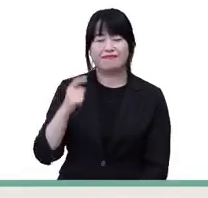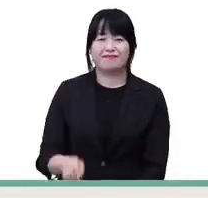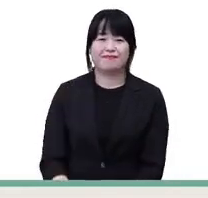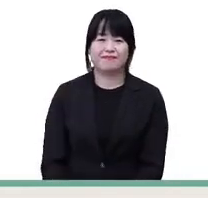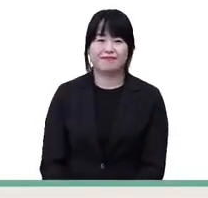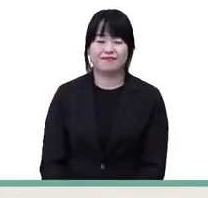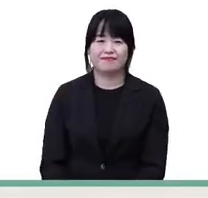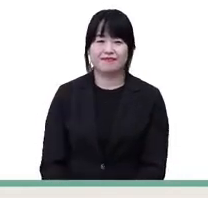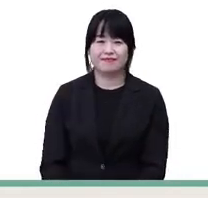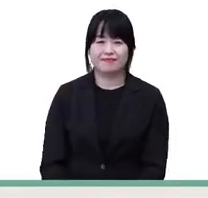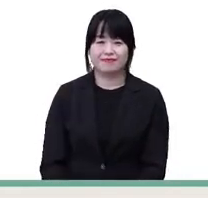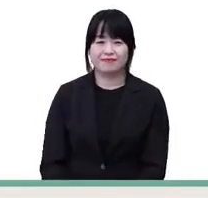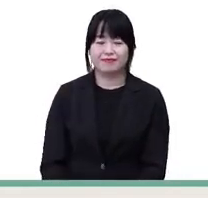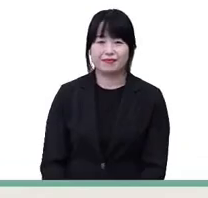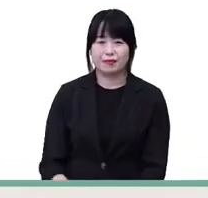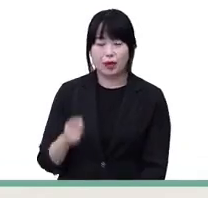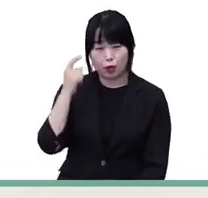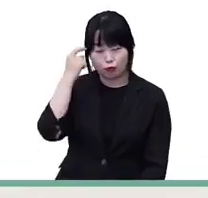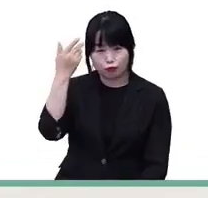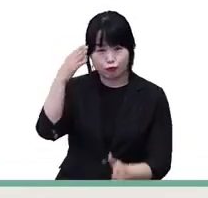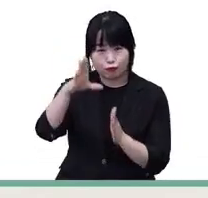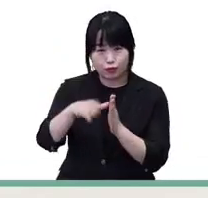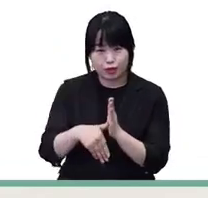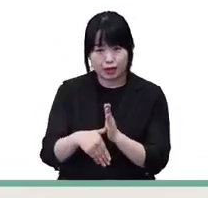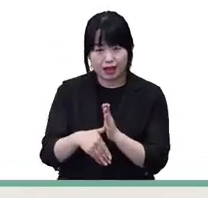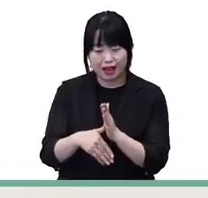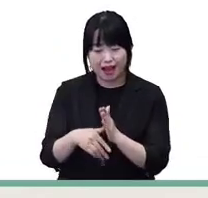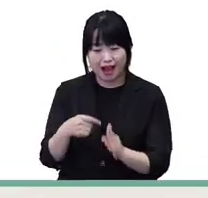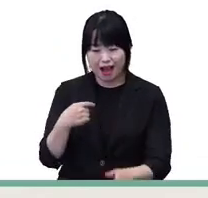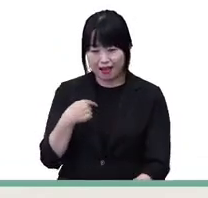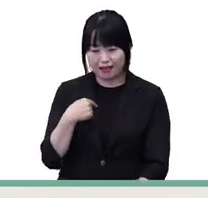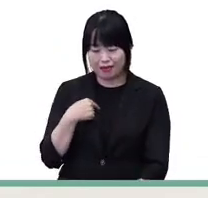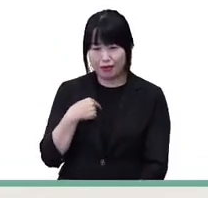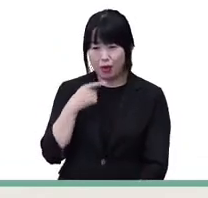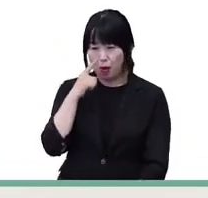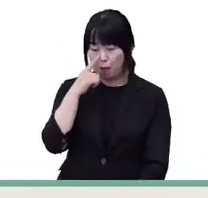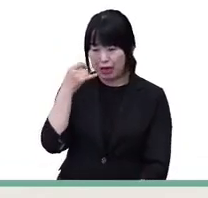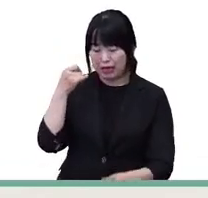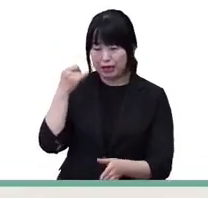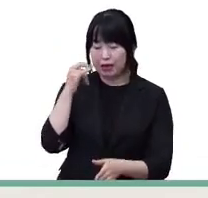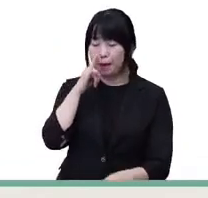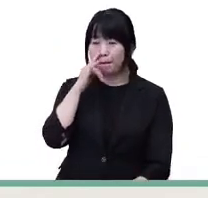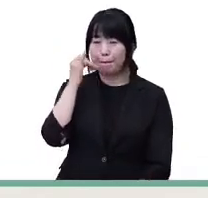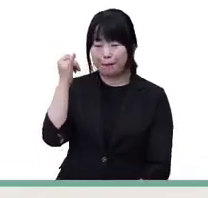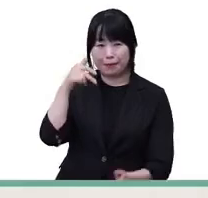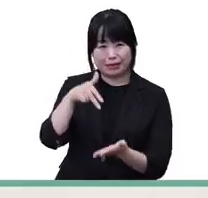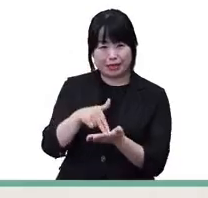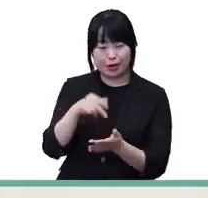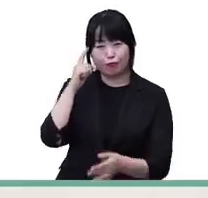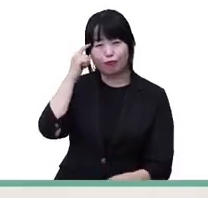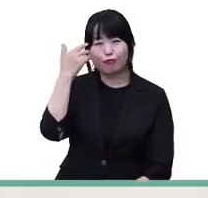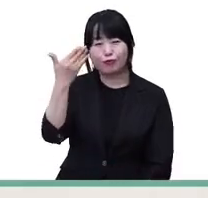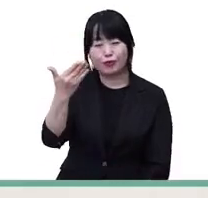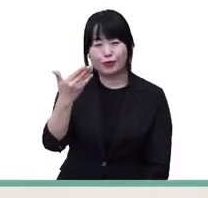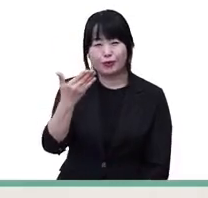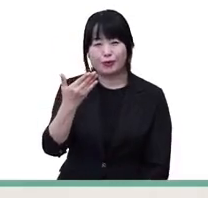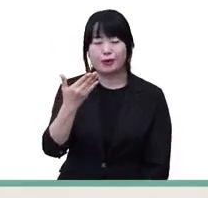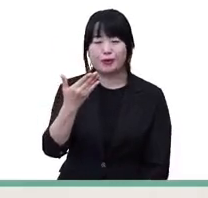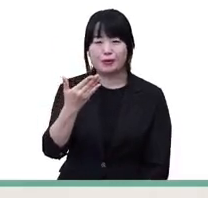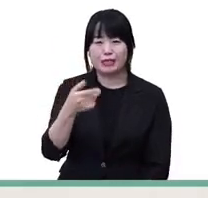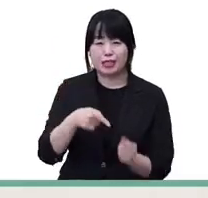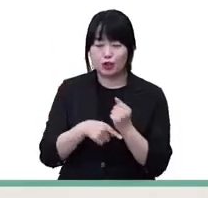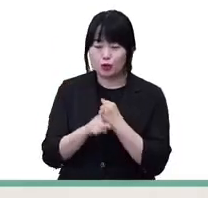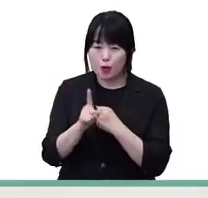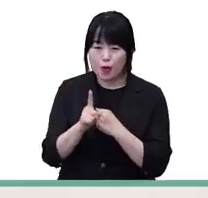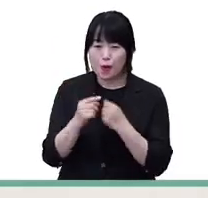이야기를 이야기 질문을 할 때 엄마가 다시 한번 좀 물어볼 수 있어 너 말을 또 정확하게 이해하기 위해서 라는 말을